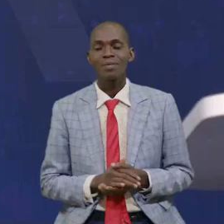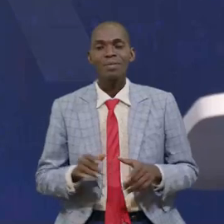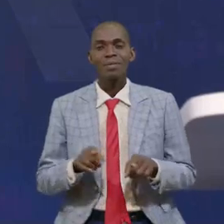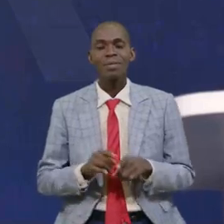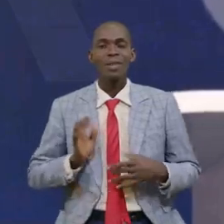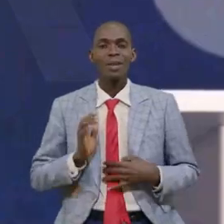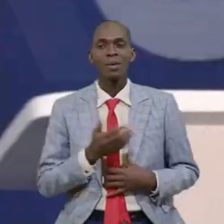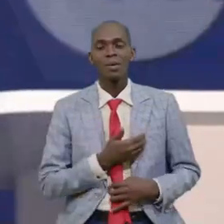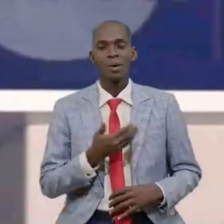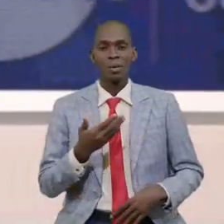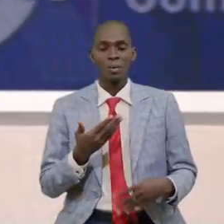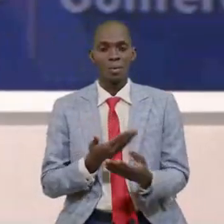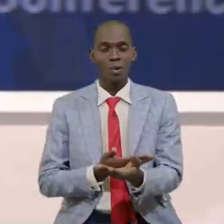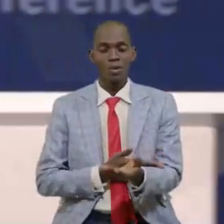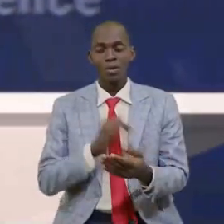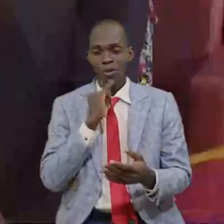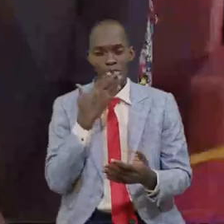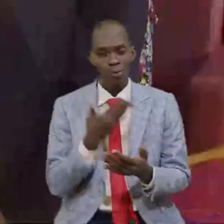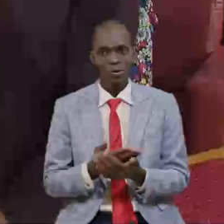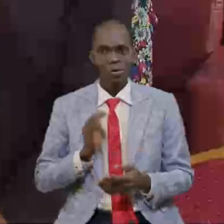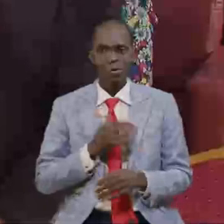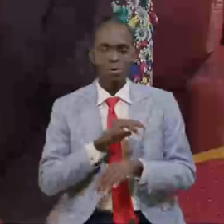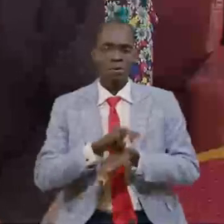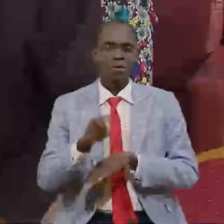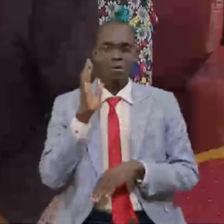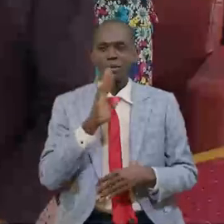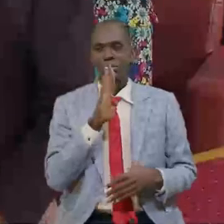Comme notre matin est bon, notre mystère sera bon.